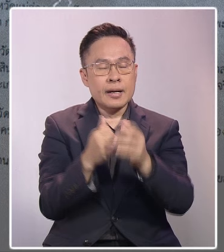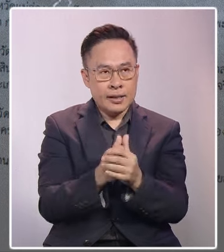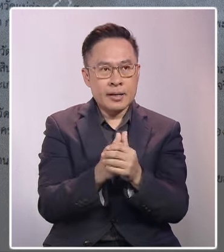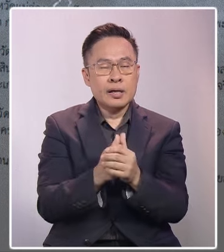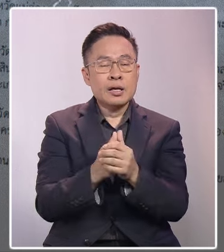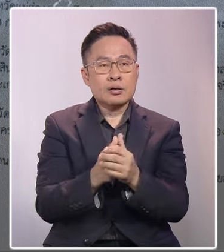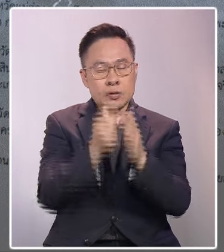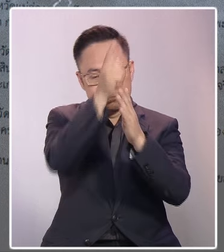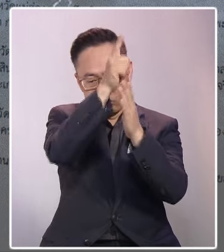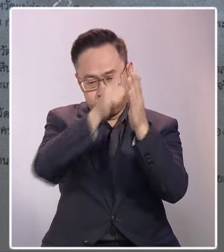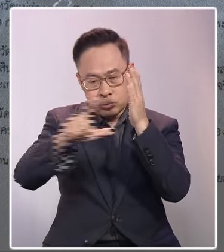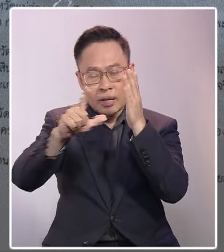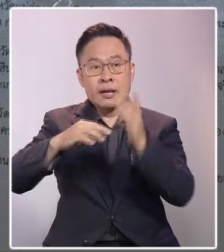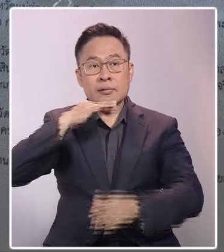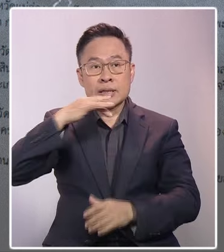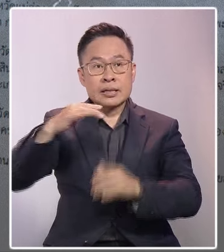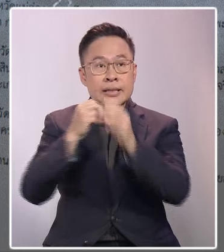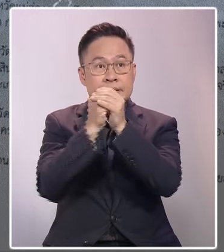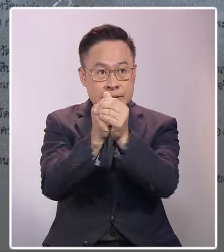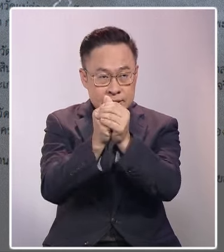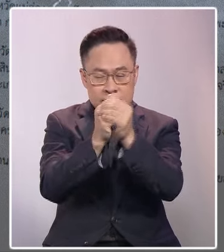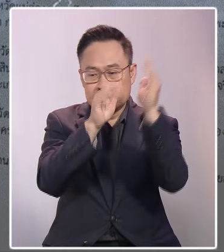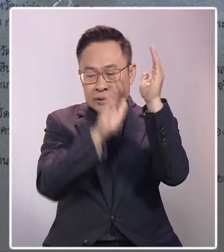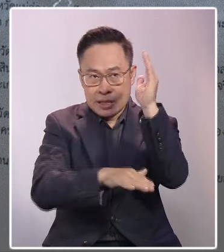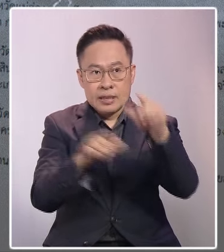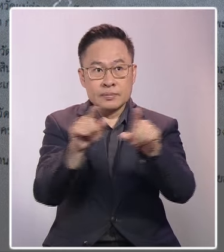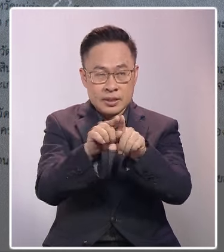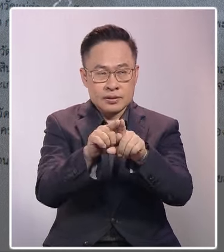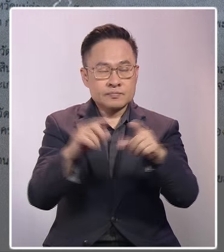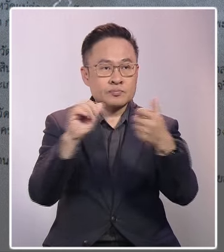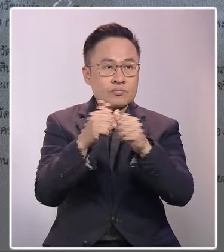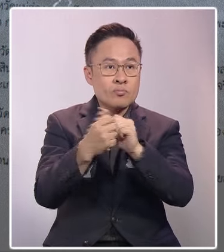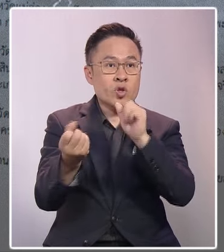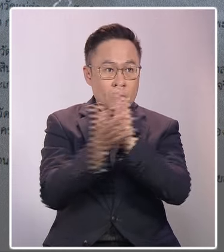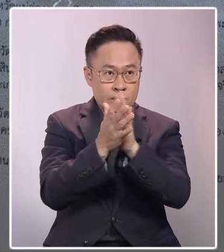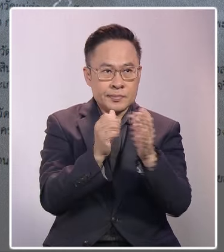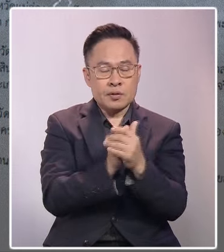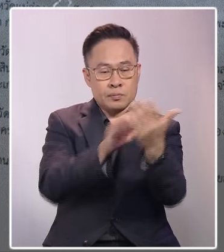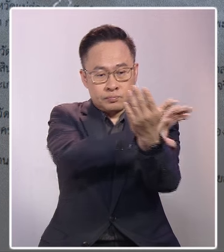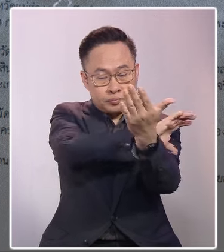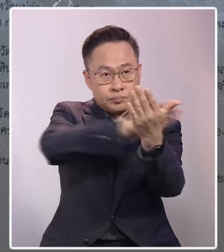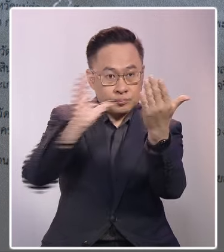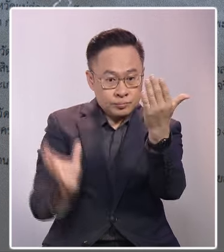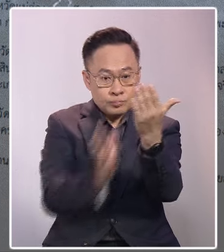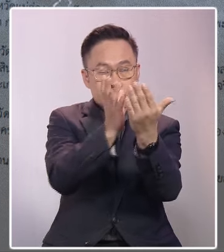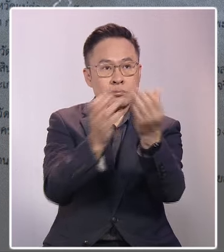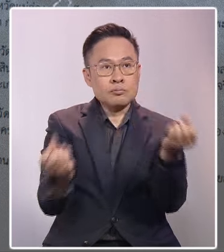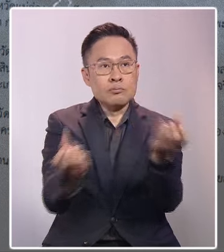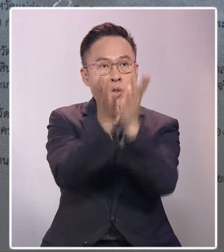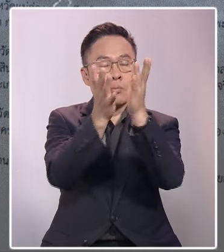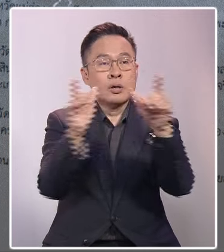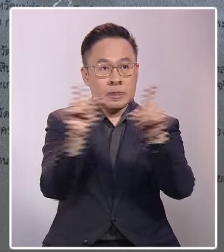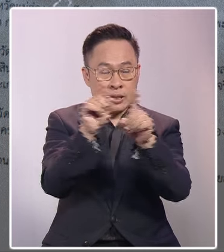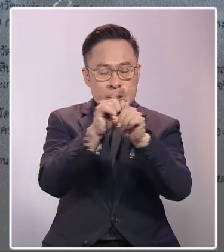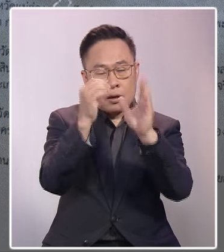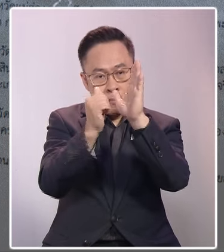พื้นที่ทะเลจีนใต้ประกอบกับตอนนี้เนี่ยมีร่องมรสุมนะครับจะพาดผ่านในพื้นที่ของภาคเหนือภาคอสารตอนล่างภาคกลาง